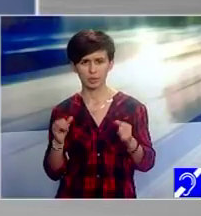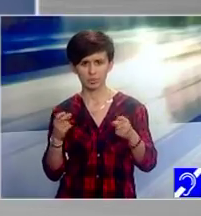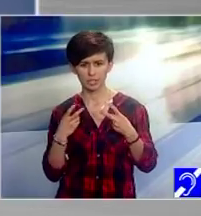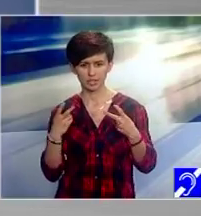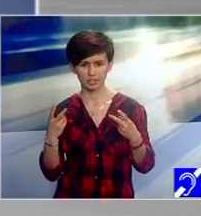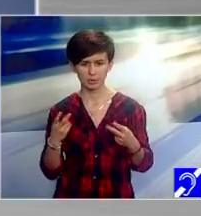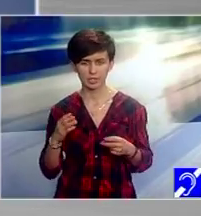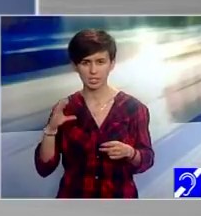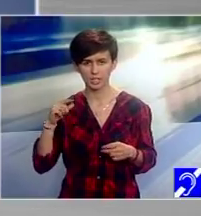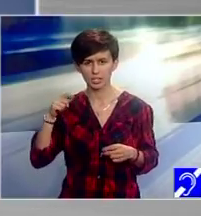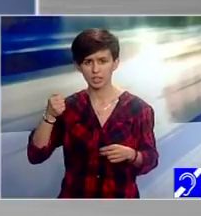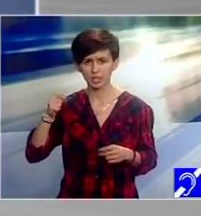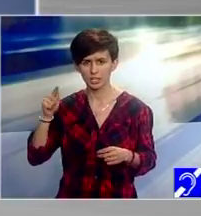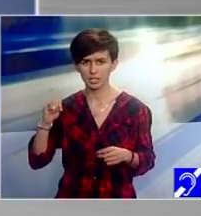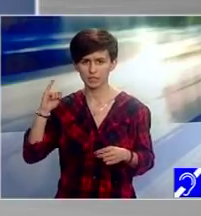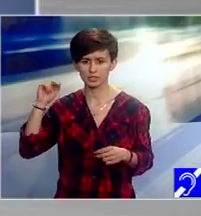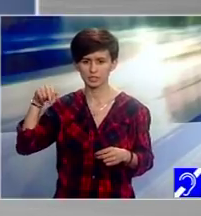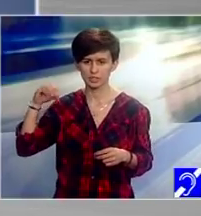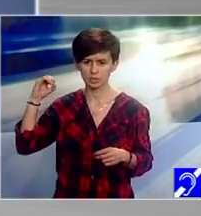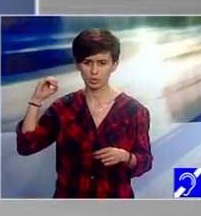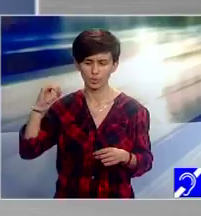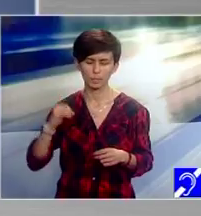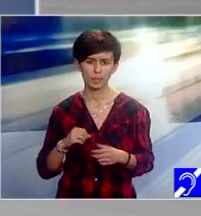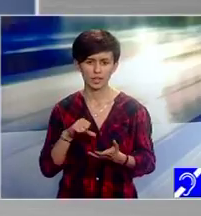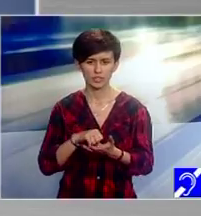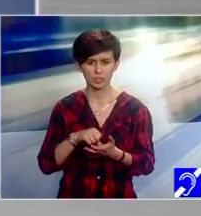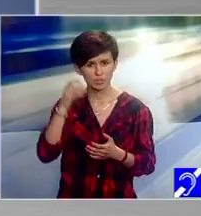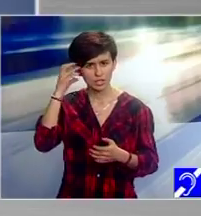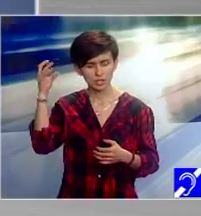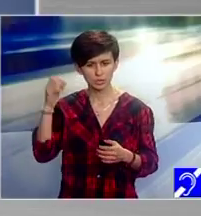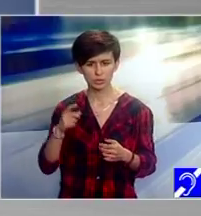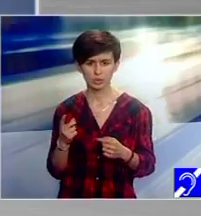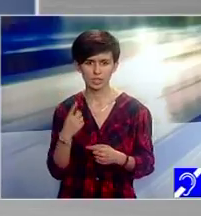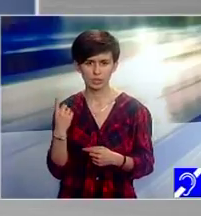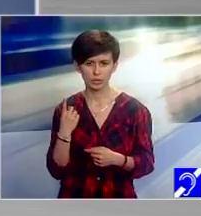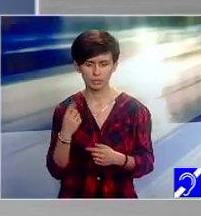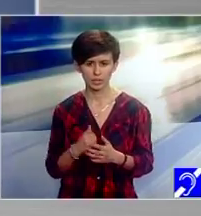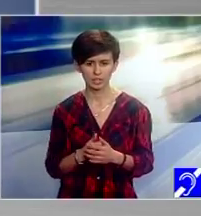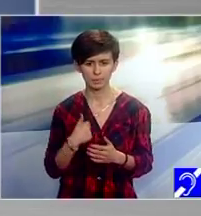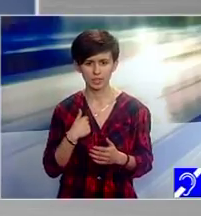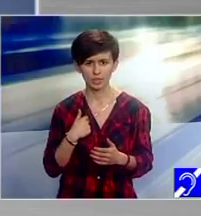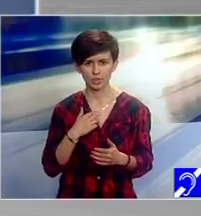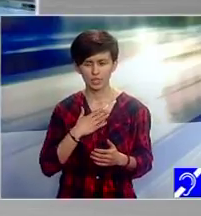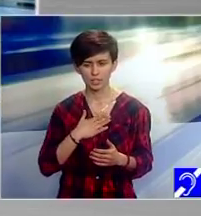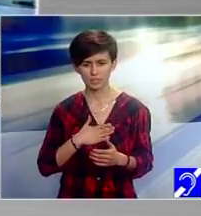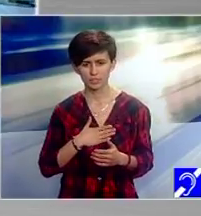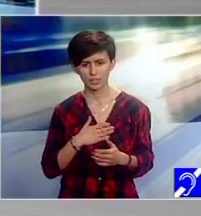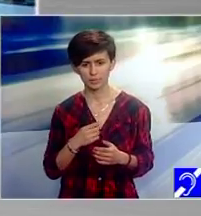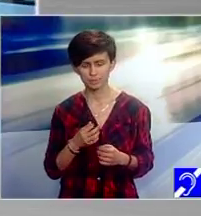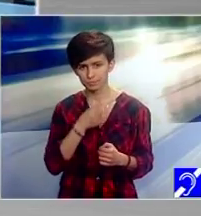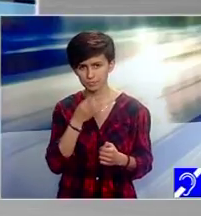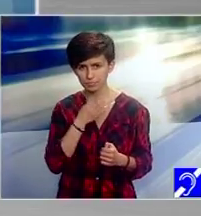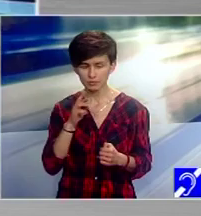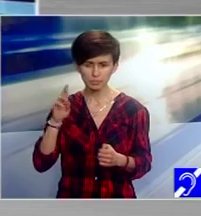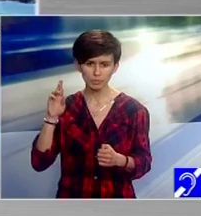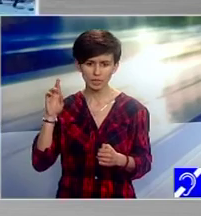loc la Casino, Centrul de Cultură Urbană despre și zona care o să te rog Foișor. Să ne dai detalii imediat. Sigur acum vreau da. Să vă repet, doamnelor, domnilor,